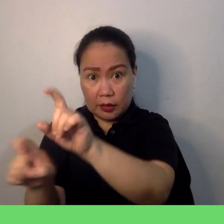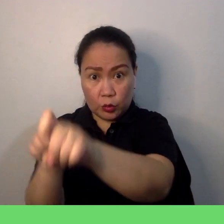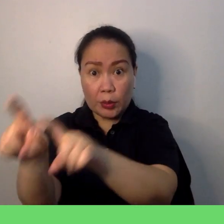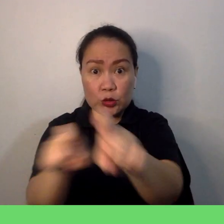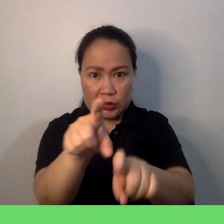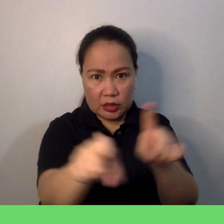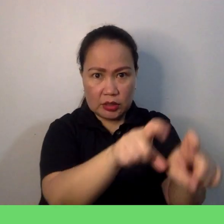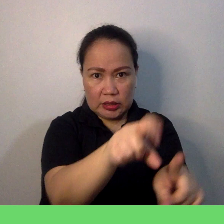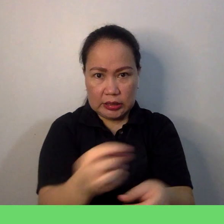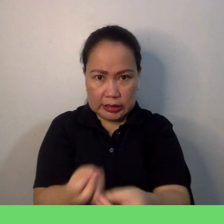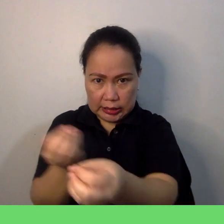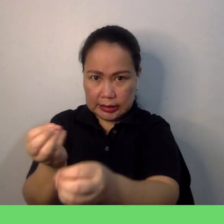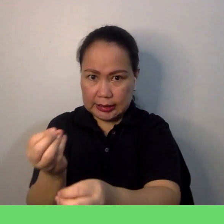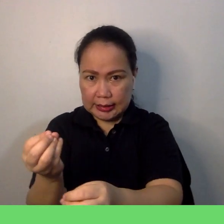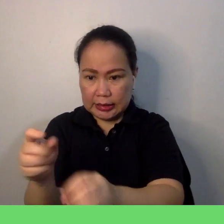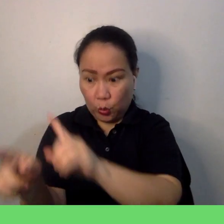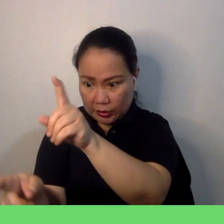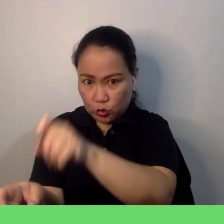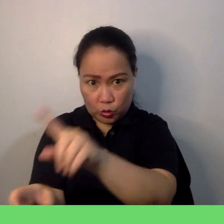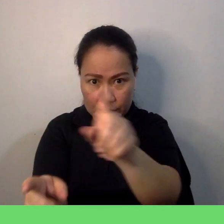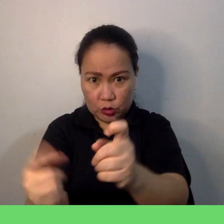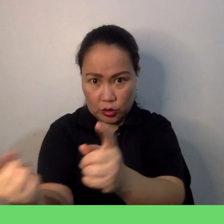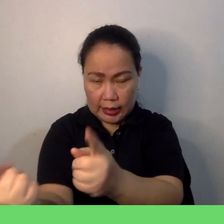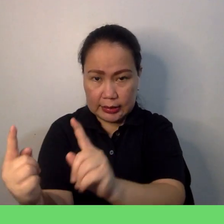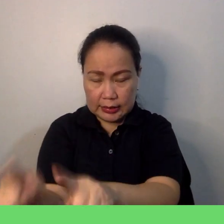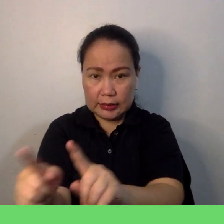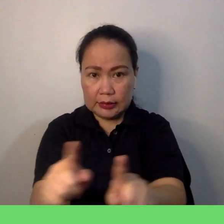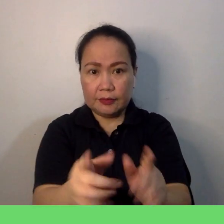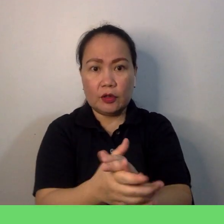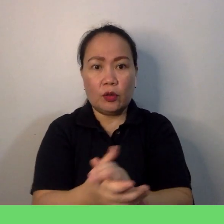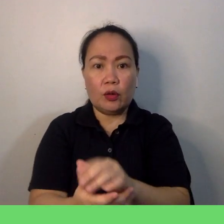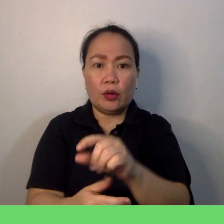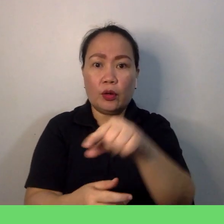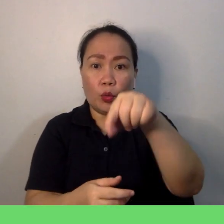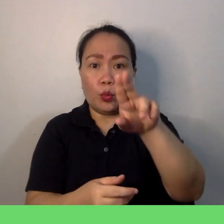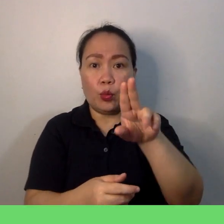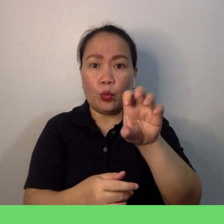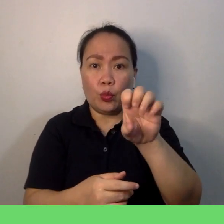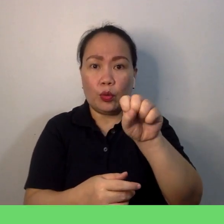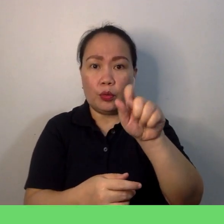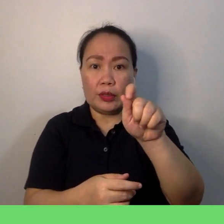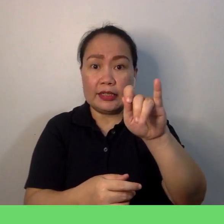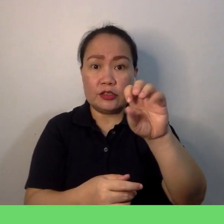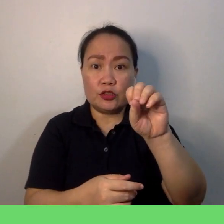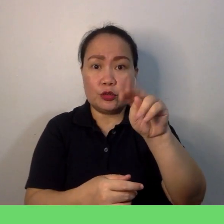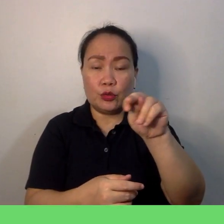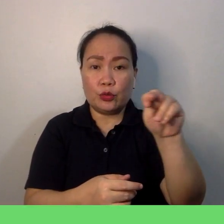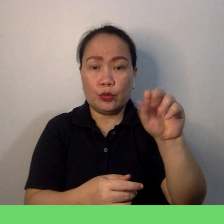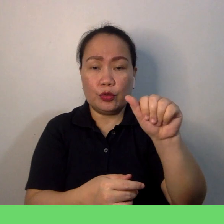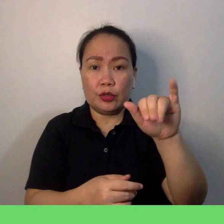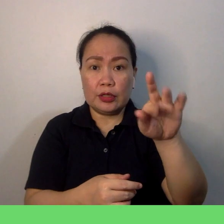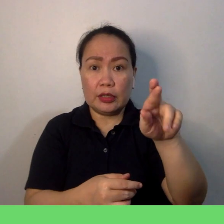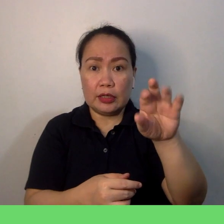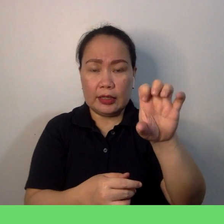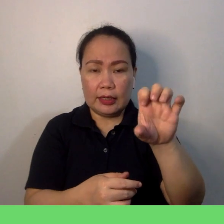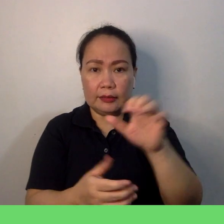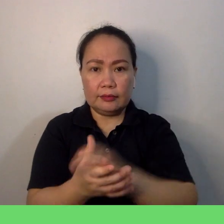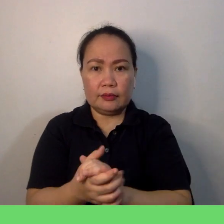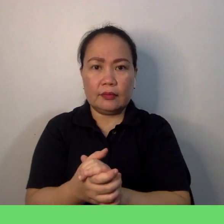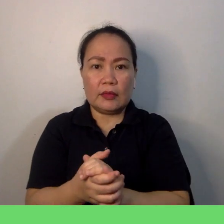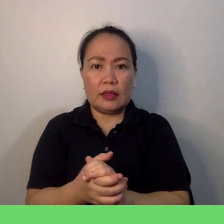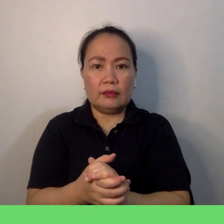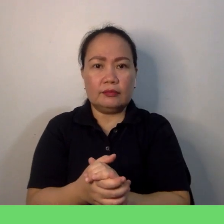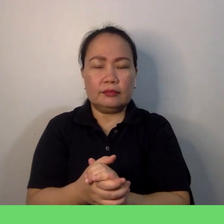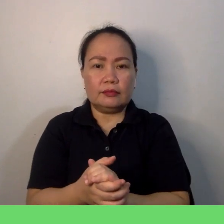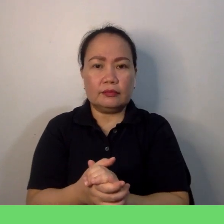magpapasagot, questionnaires po yun. Those are all examples of questionnaire. And that is one of the examples of statistical instrument. Minsan naman